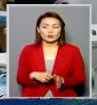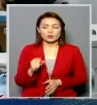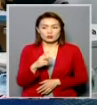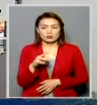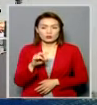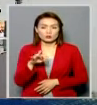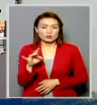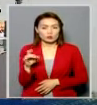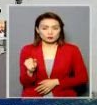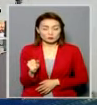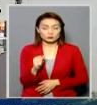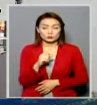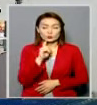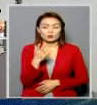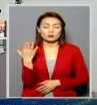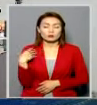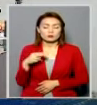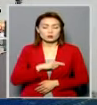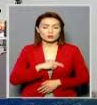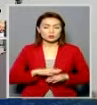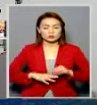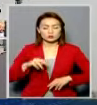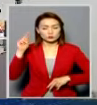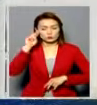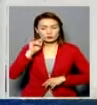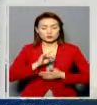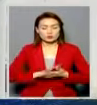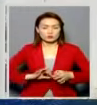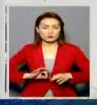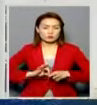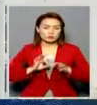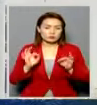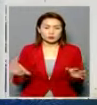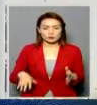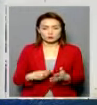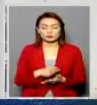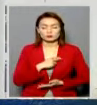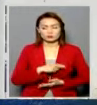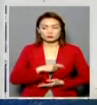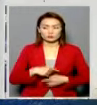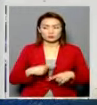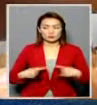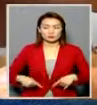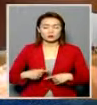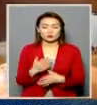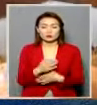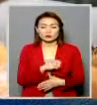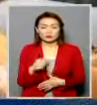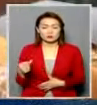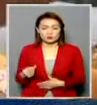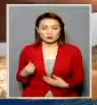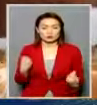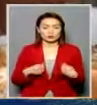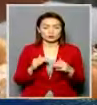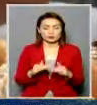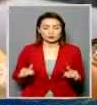Элеонора Изгалиева. Год назад приехал в этот центр учиться швейному делу. С тех пор училась разным приемам портного. Сама кроит